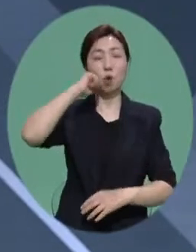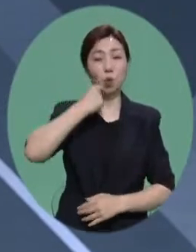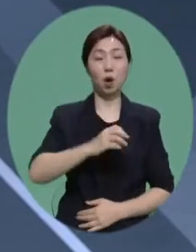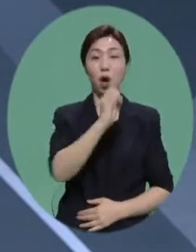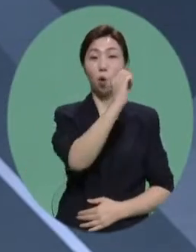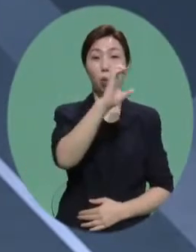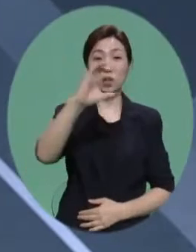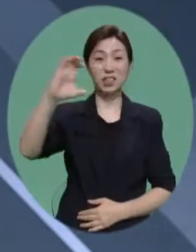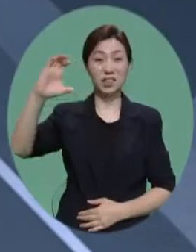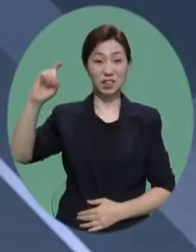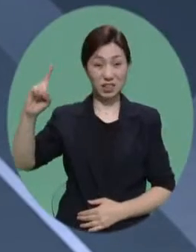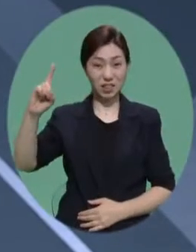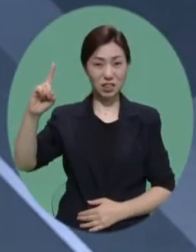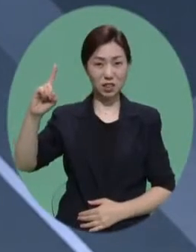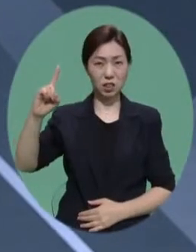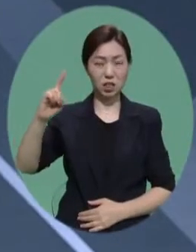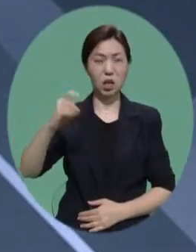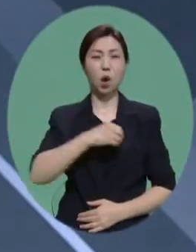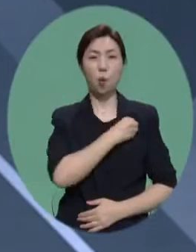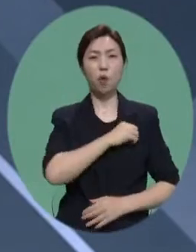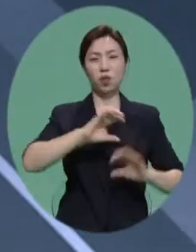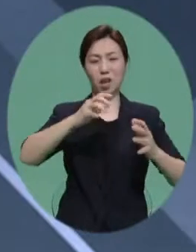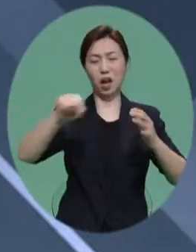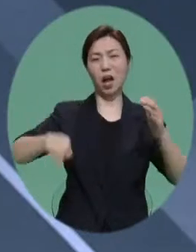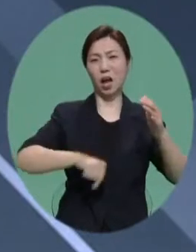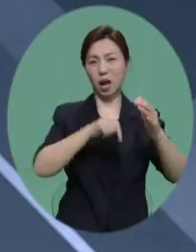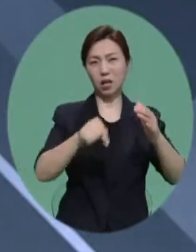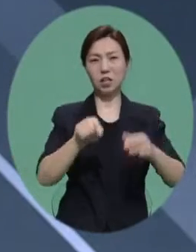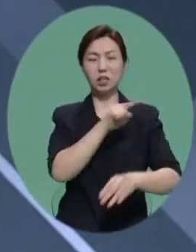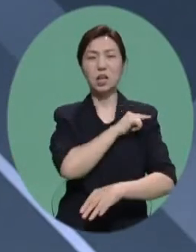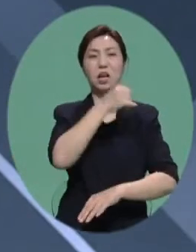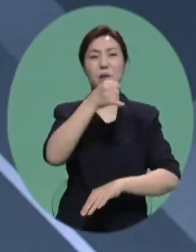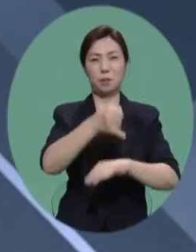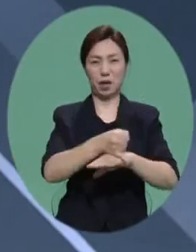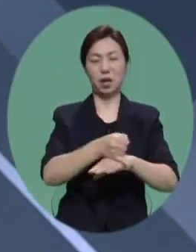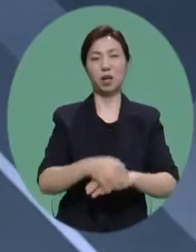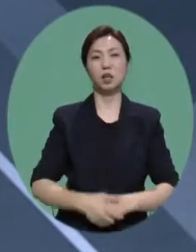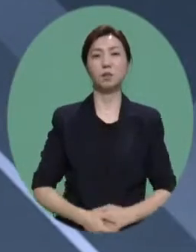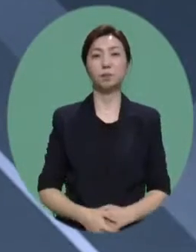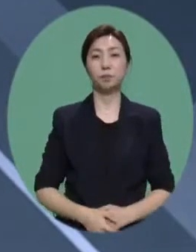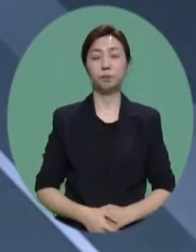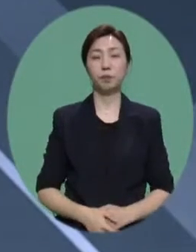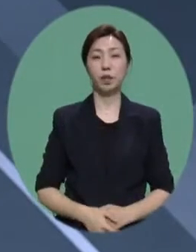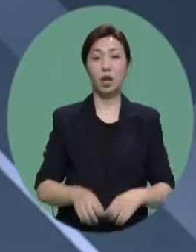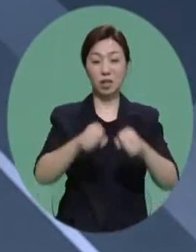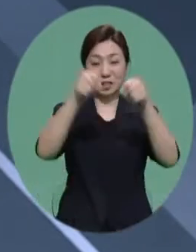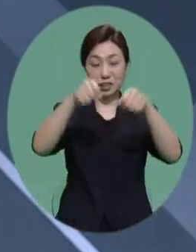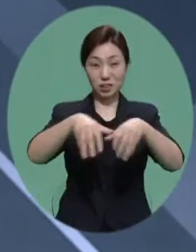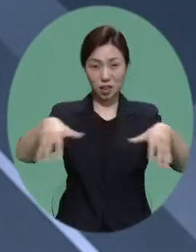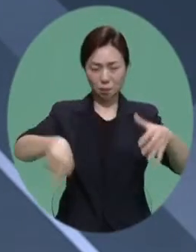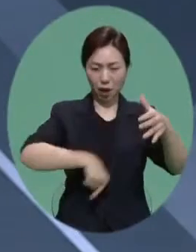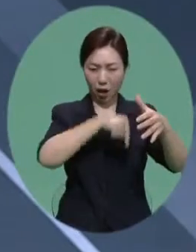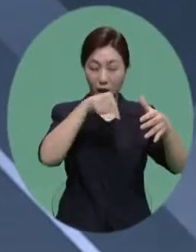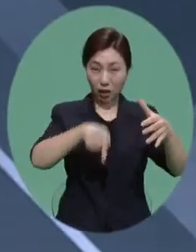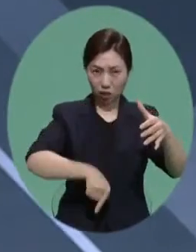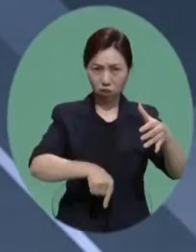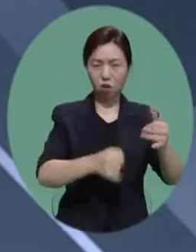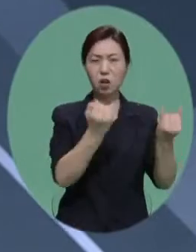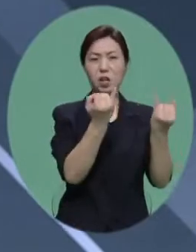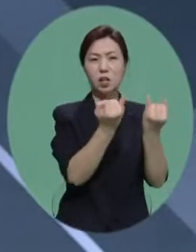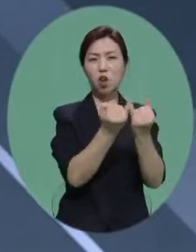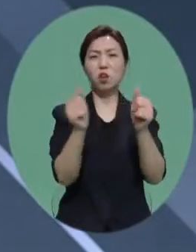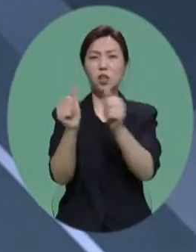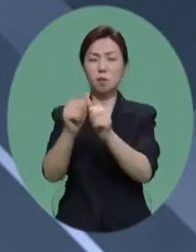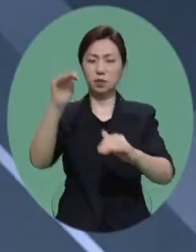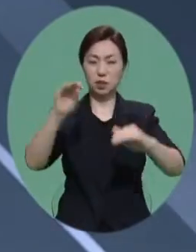나쁜 지표를 가지고 있습니다 2 구조적 내성 평 불평등 차별을 극복하기 위한 노력도 중요하고